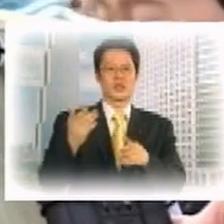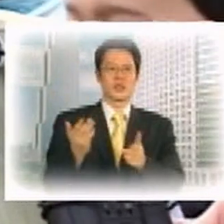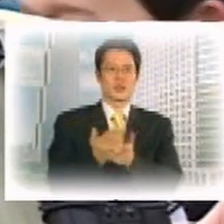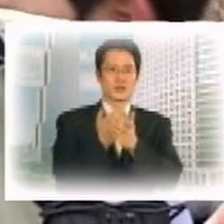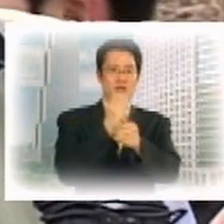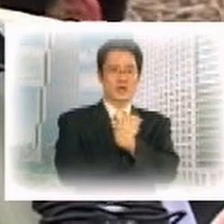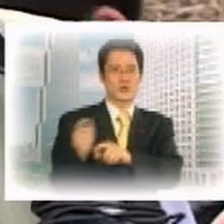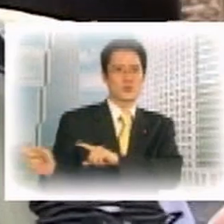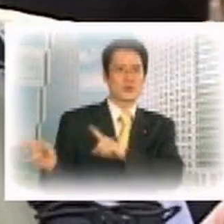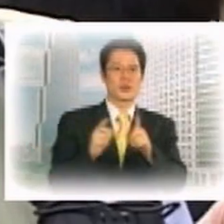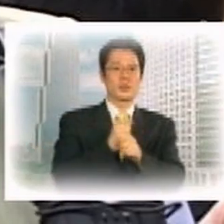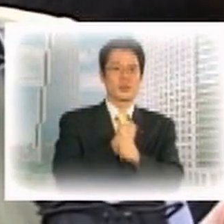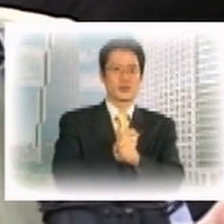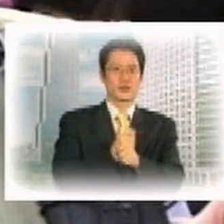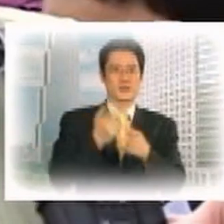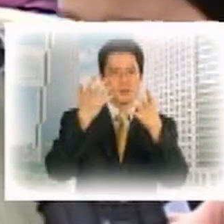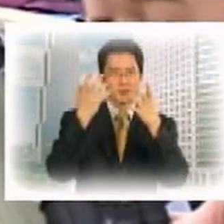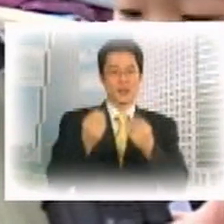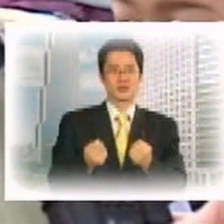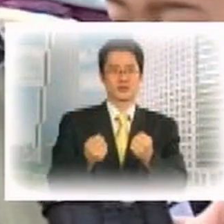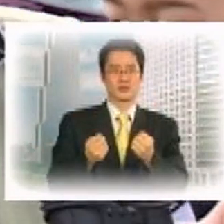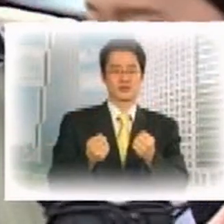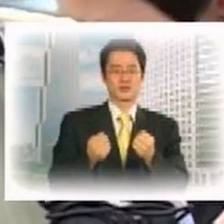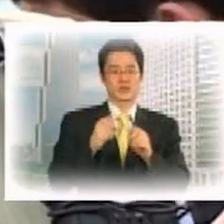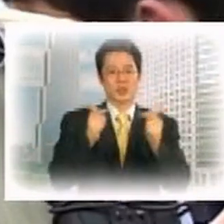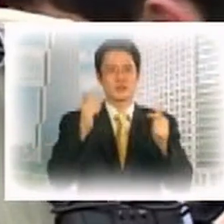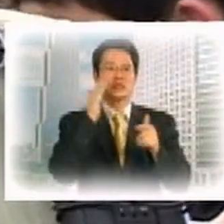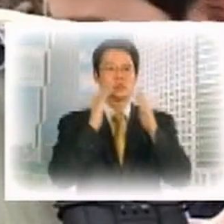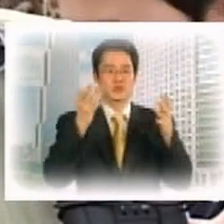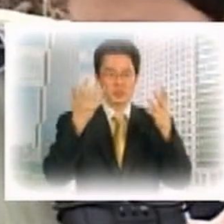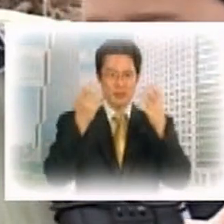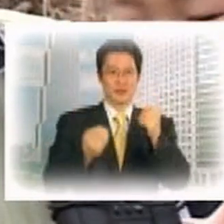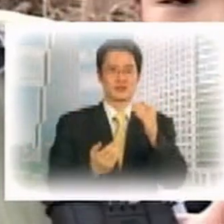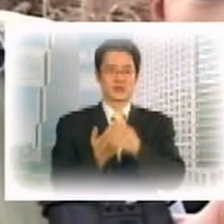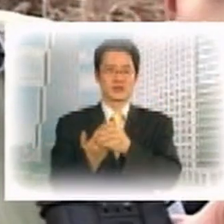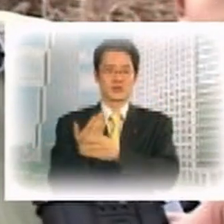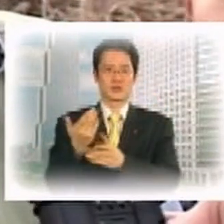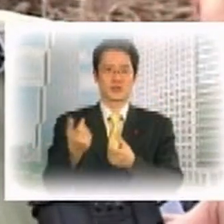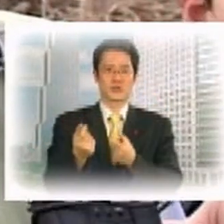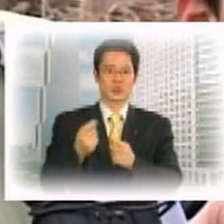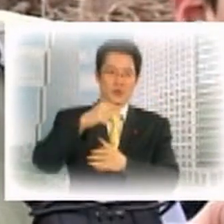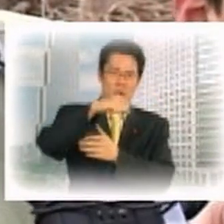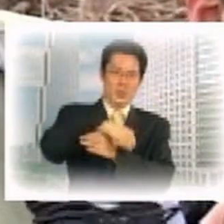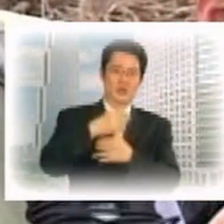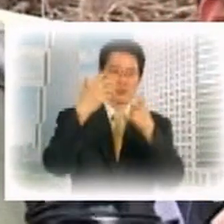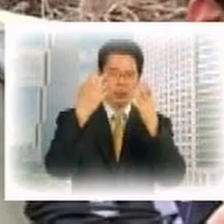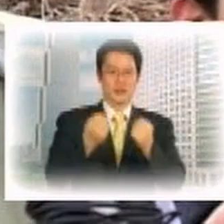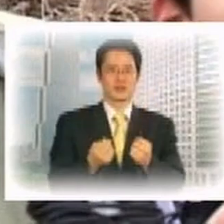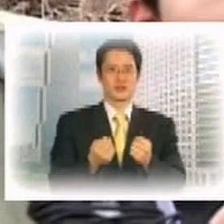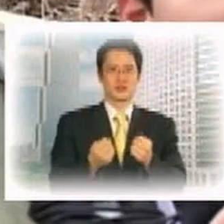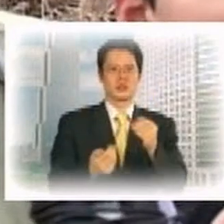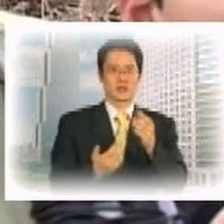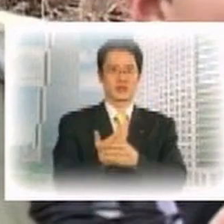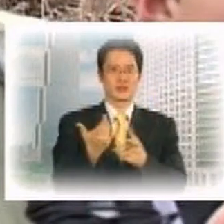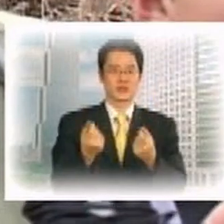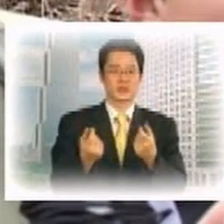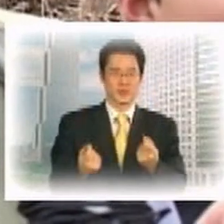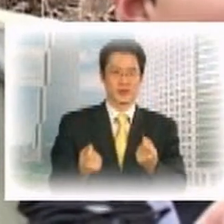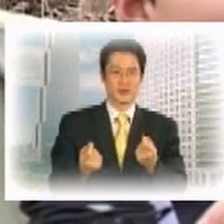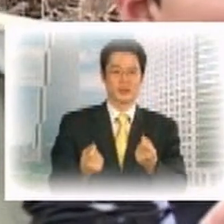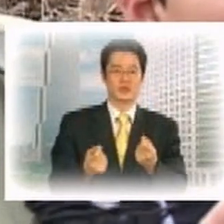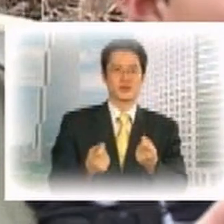전에 개발을 하고 복원을 하면서 많은 초본류들을 차지하고 그 초본류들의 열매들이 많이